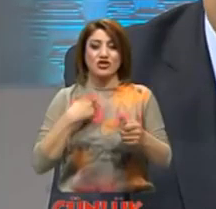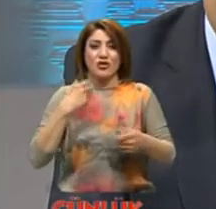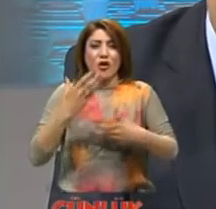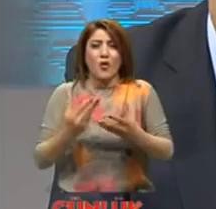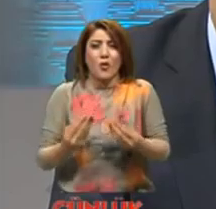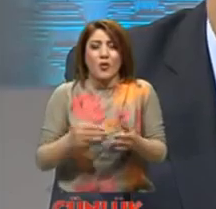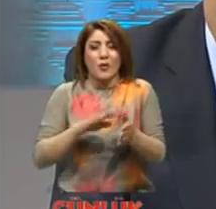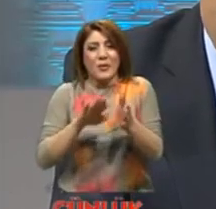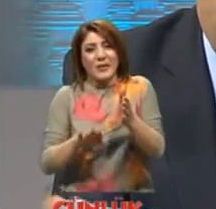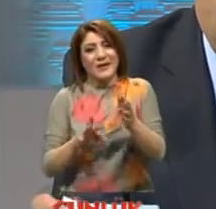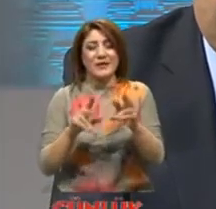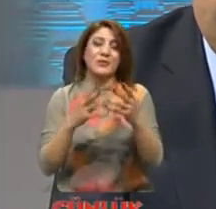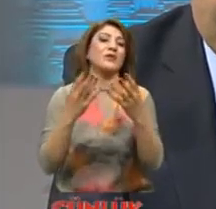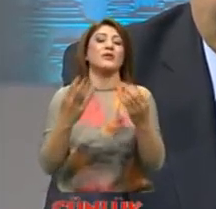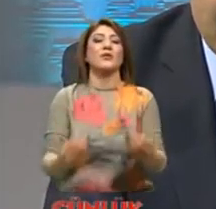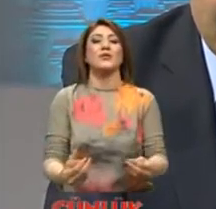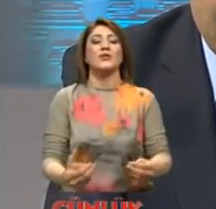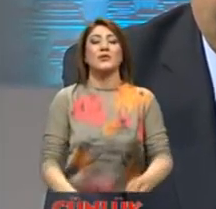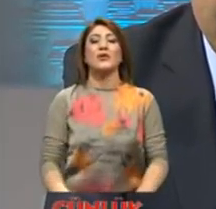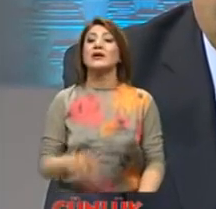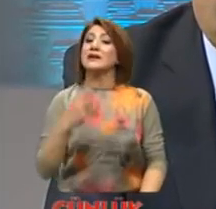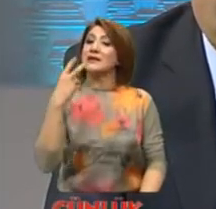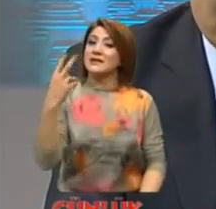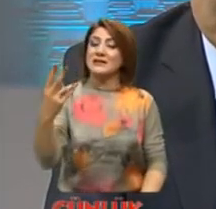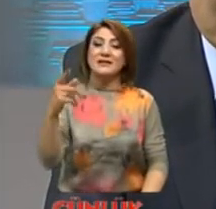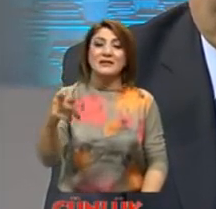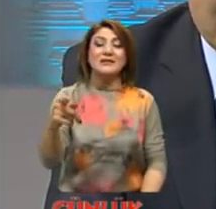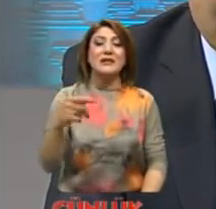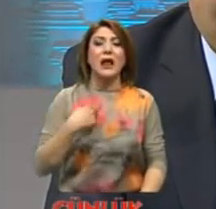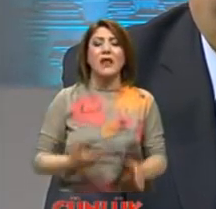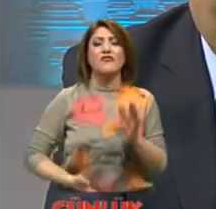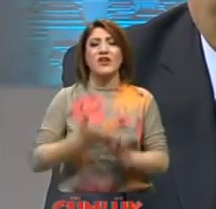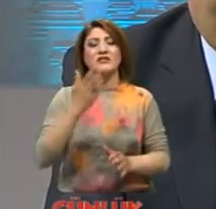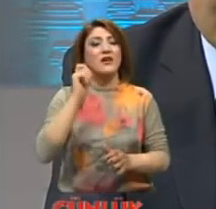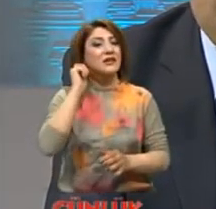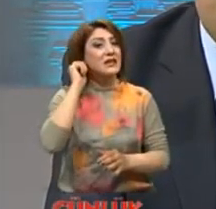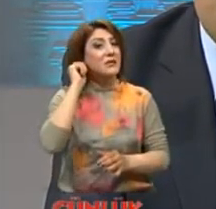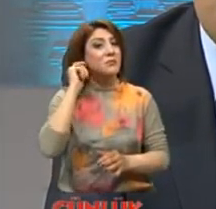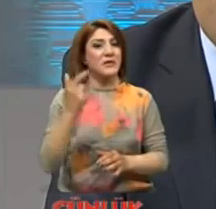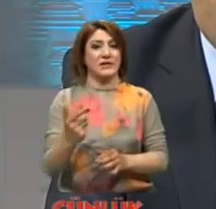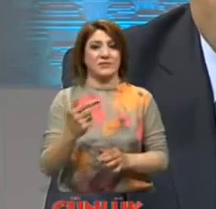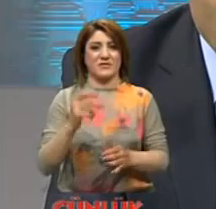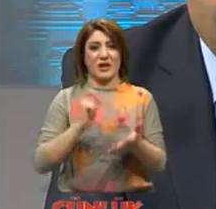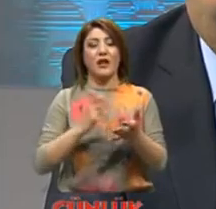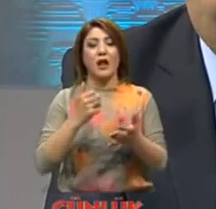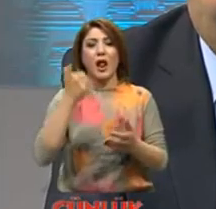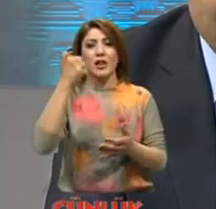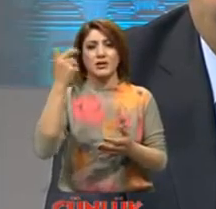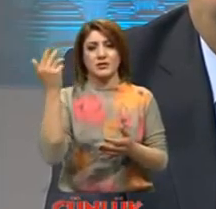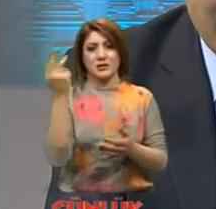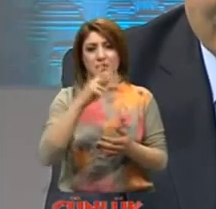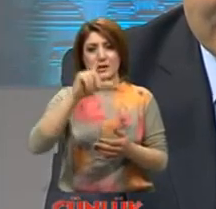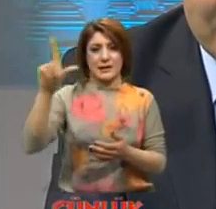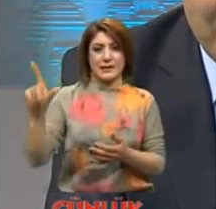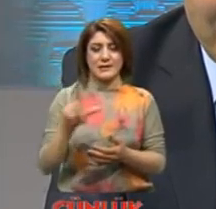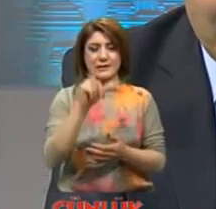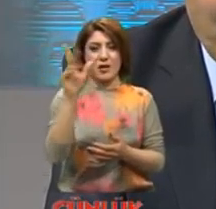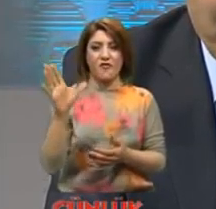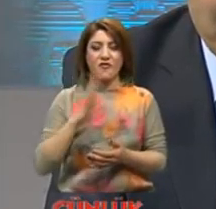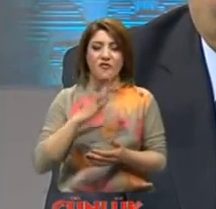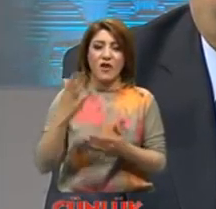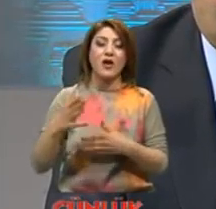böylece. Başka bir boyutuyla. Mesela size en çok disiplin cezası alan 6 lisemiz. Onların istatistikli verilerini de